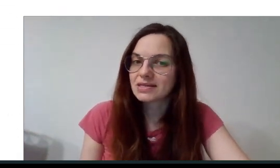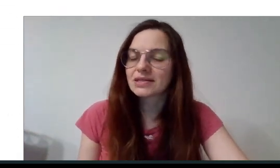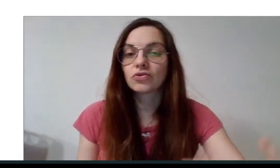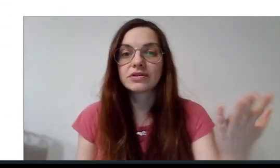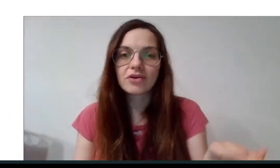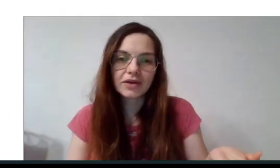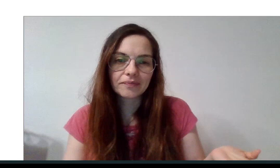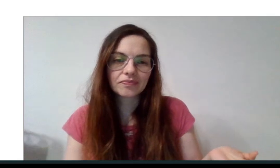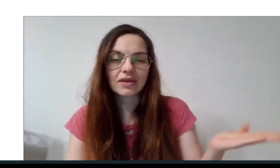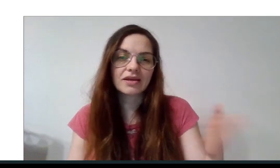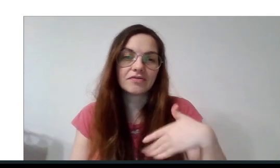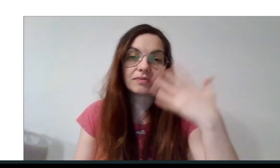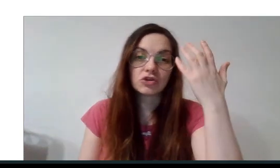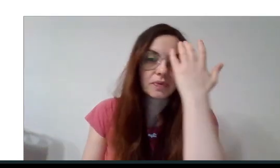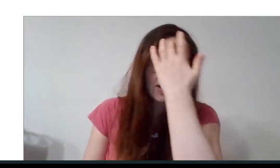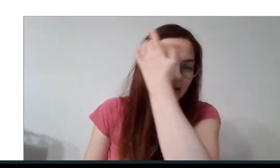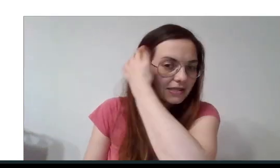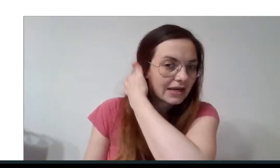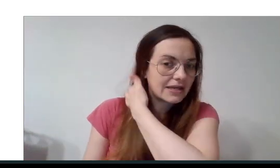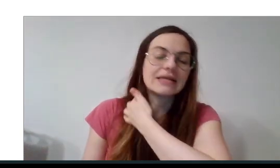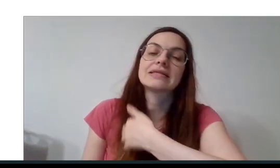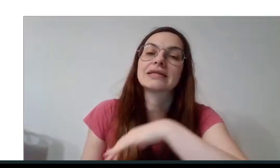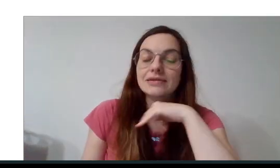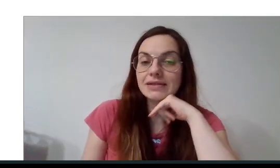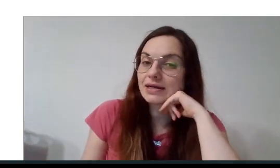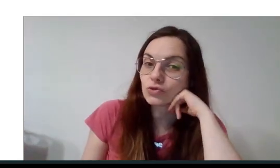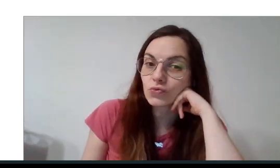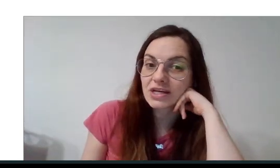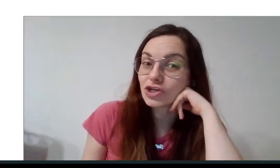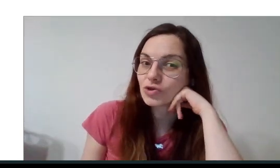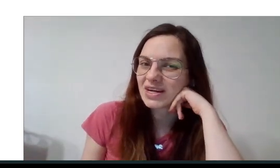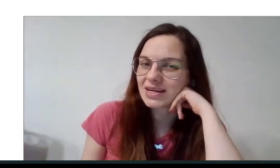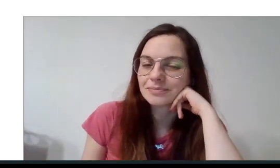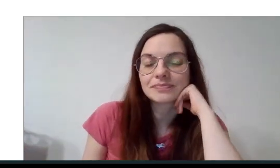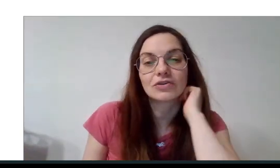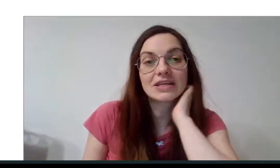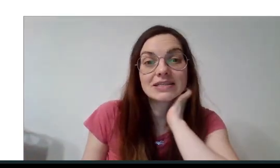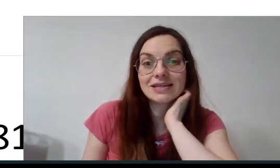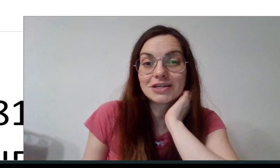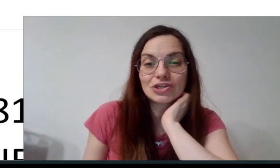govori. Eine fremde Sprache, strani jezik. Dakle, Zunge i Sprache. Kod nas jedna reč.